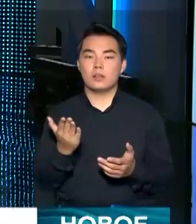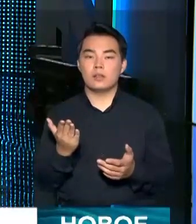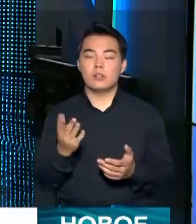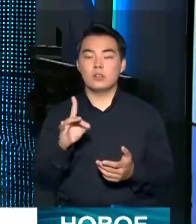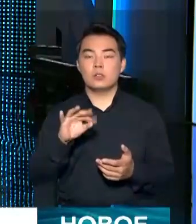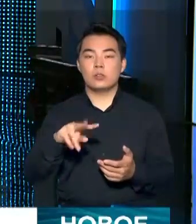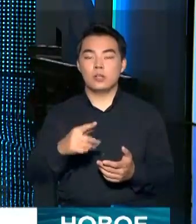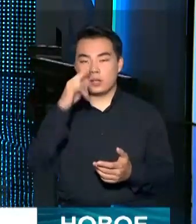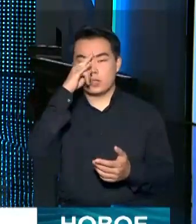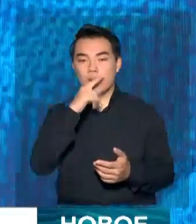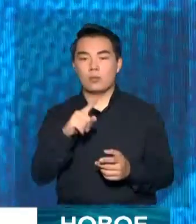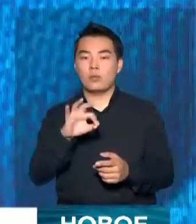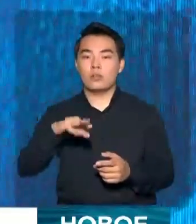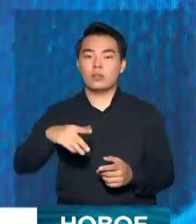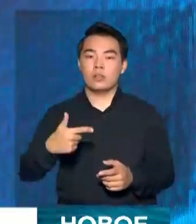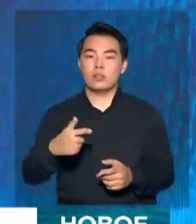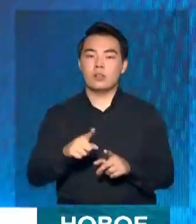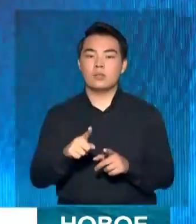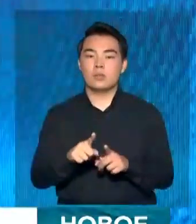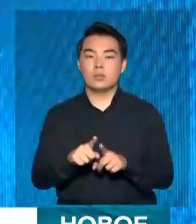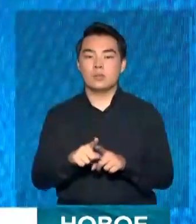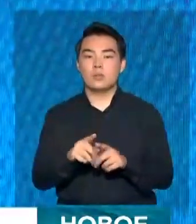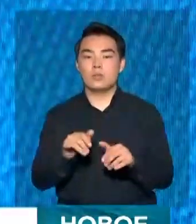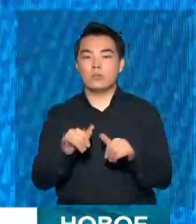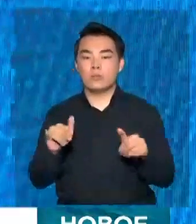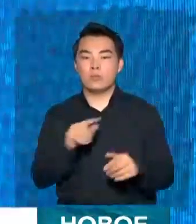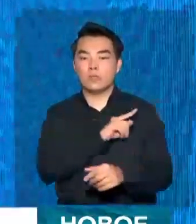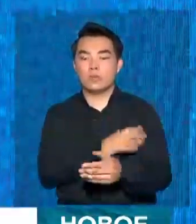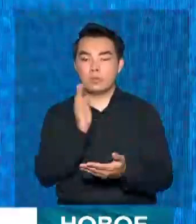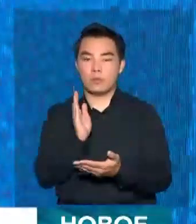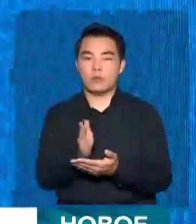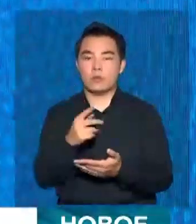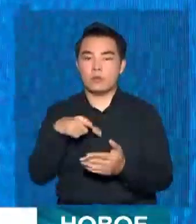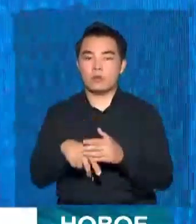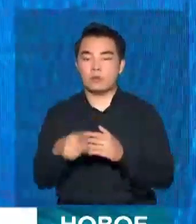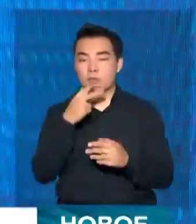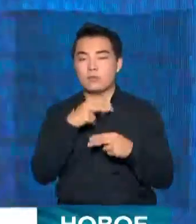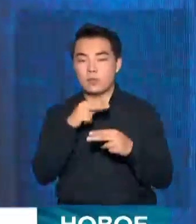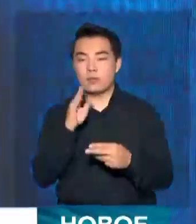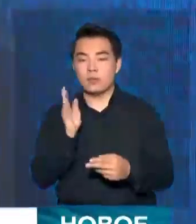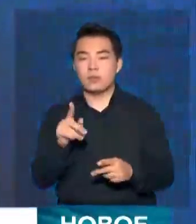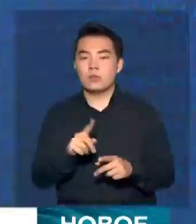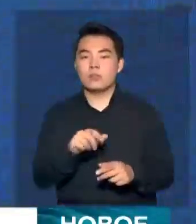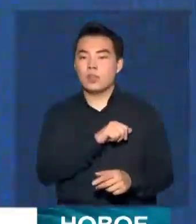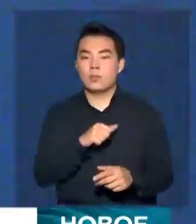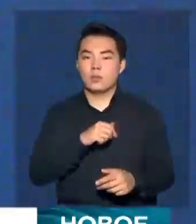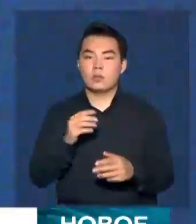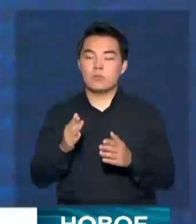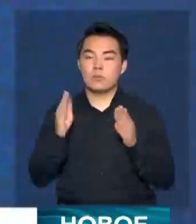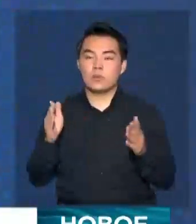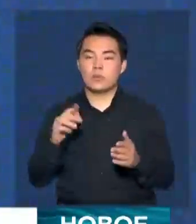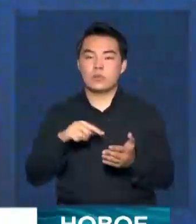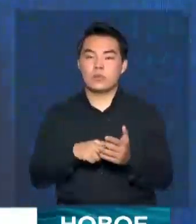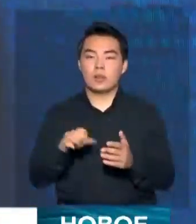Роль Казахстана в рамках ОТГ, она, конечно, усиливается, это очевидно, потому что мы крупнейшая страна в Центральной Азии, мы